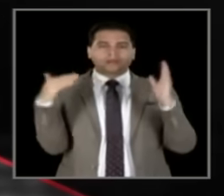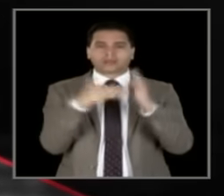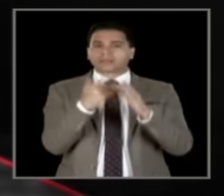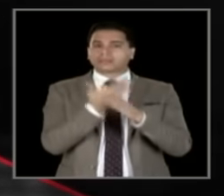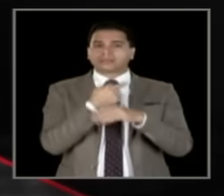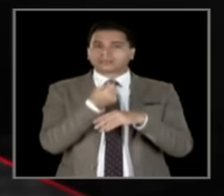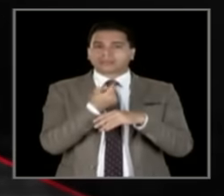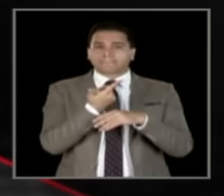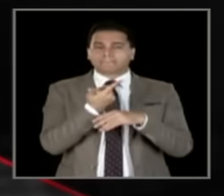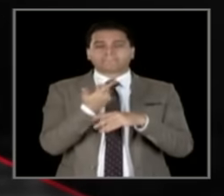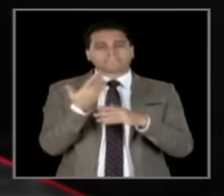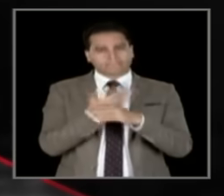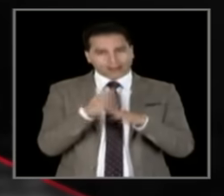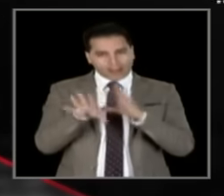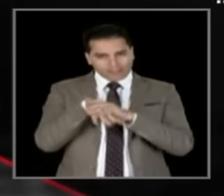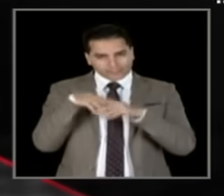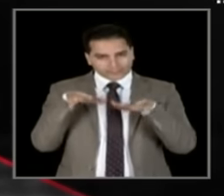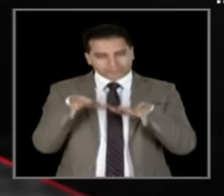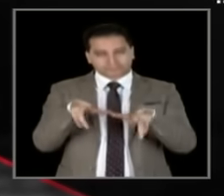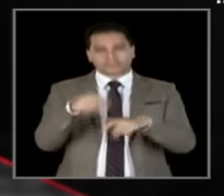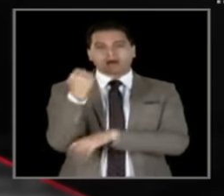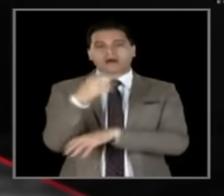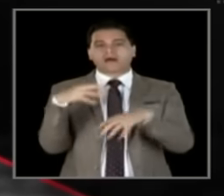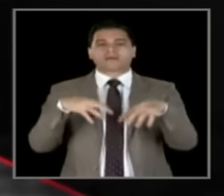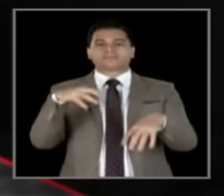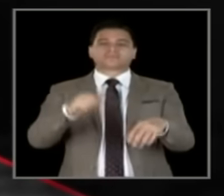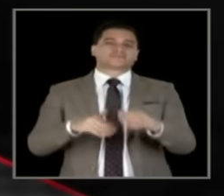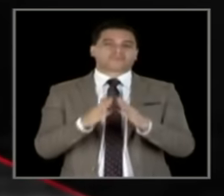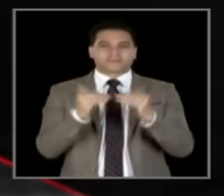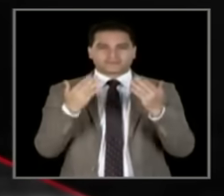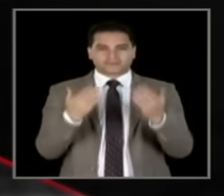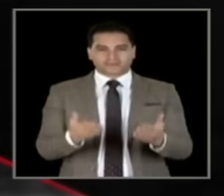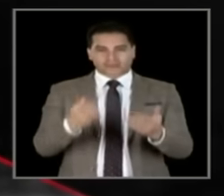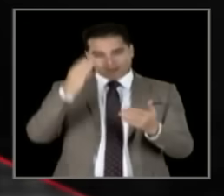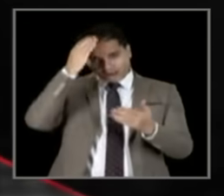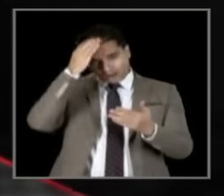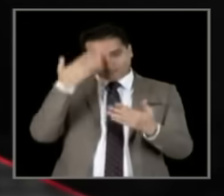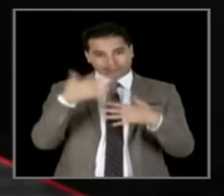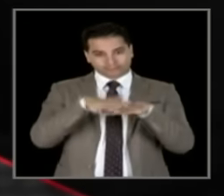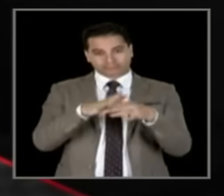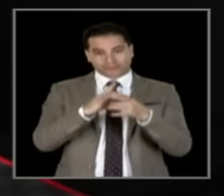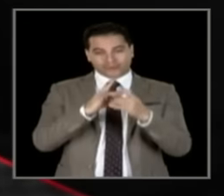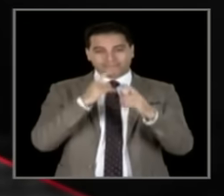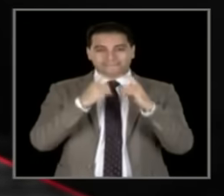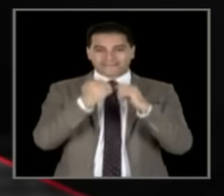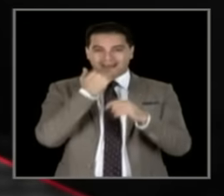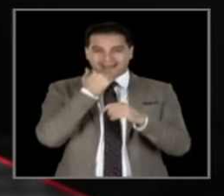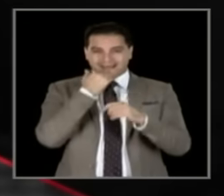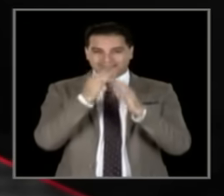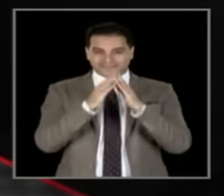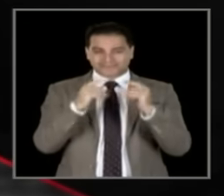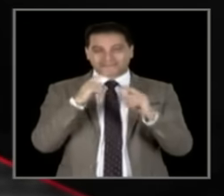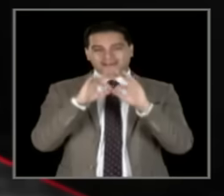نهاية الموسم سوف تستثمر لتطوير الكرة المصرية. العباقرة بشراكة البنك الأهلي